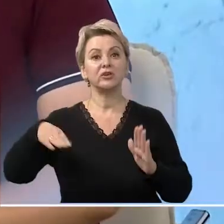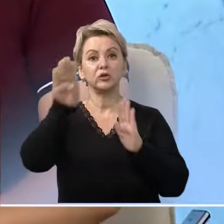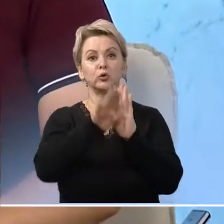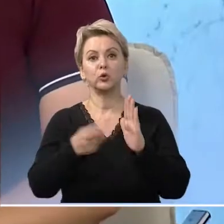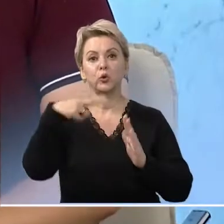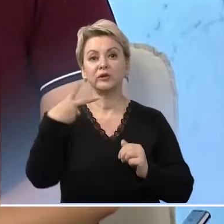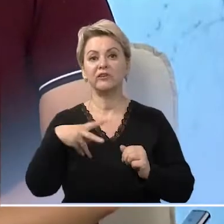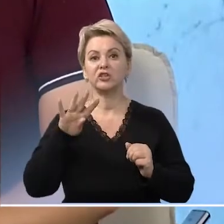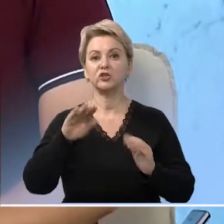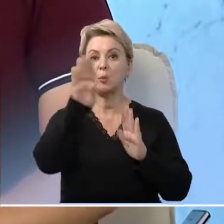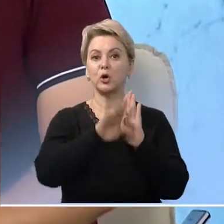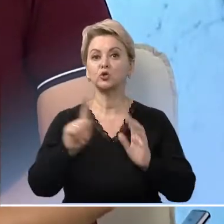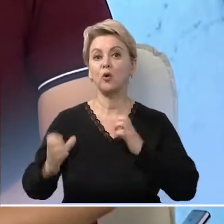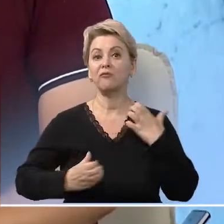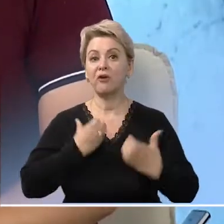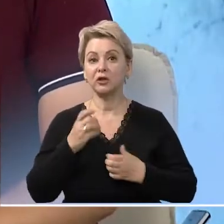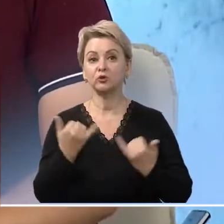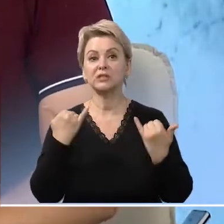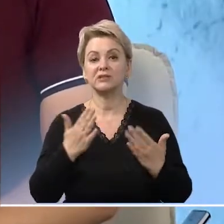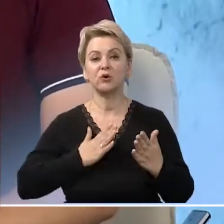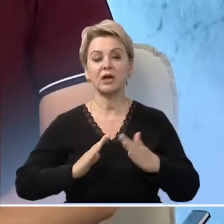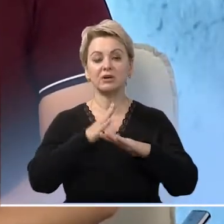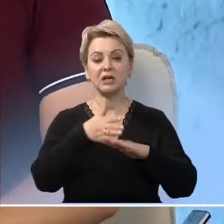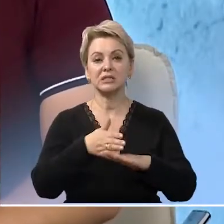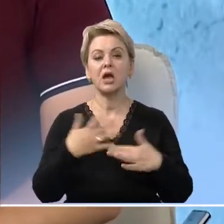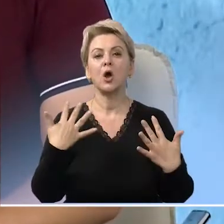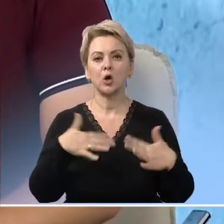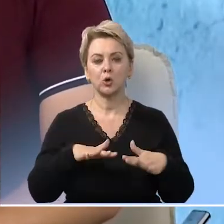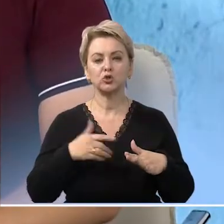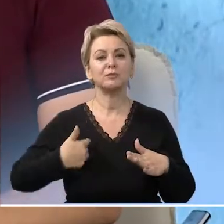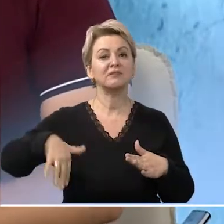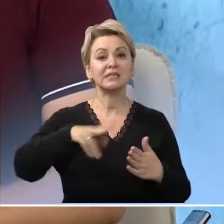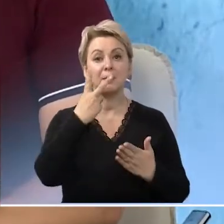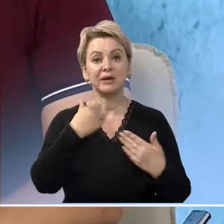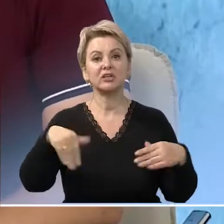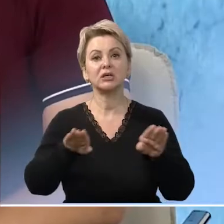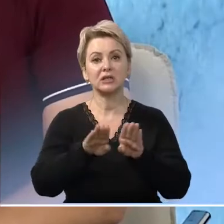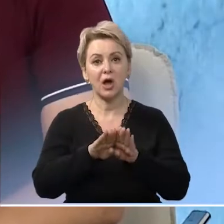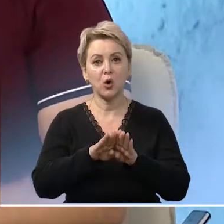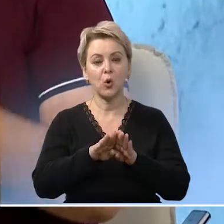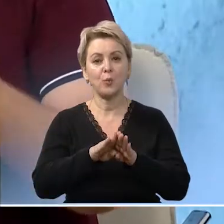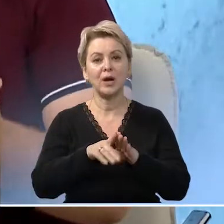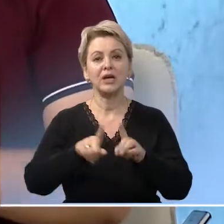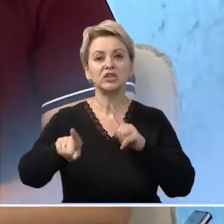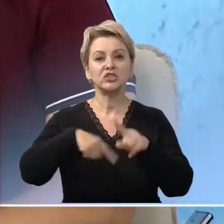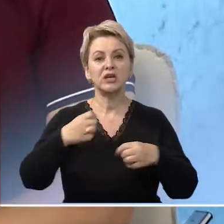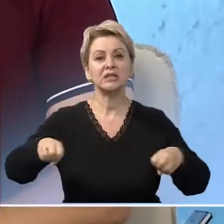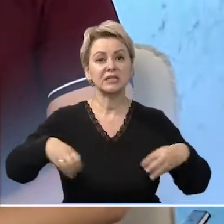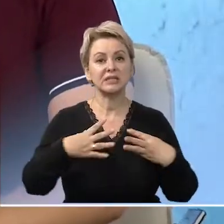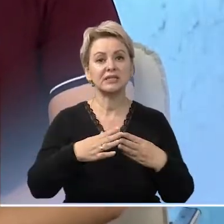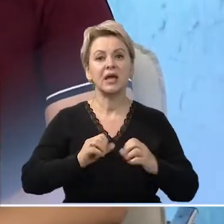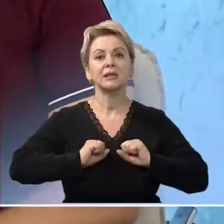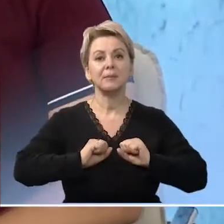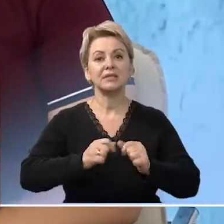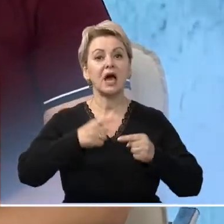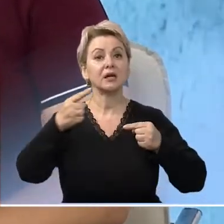Здравствуйте, в эфире телеканала Дон-24 и программа «Что волнует». И сегодня у нас в гостях, как уже мы все привыкли к такому, на дистанции, да, на